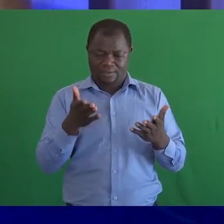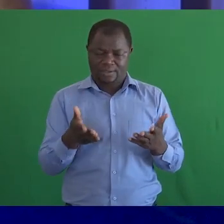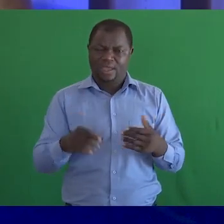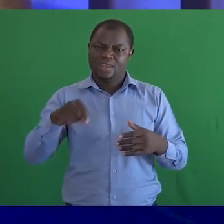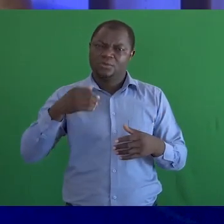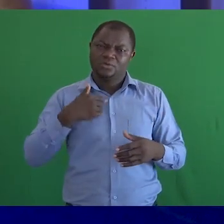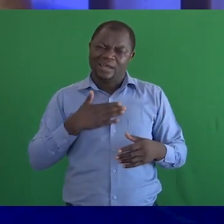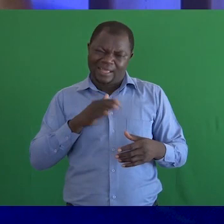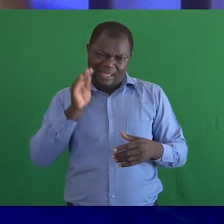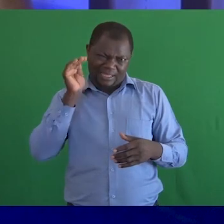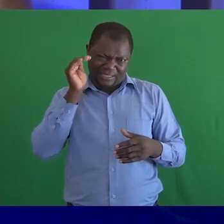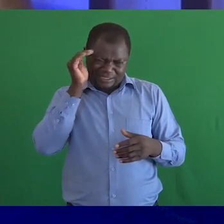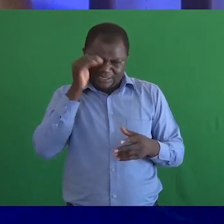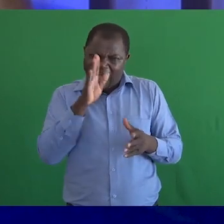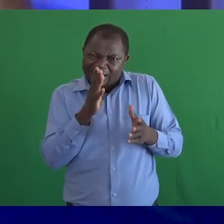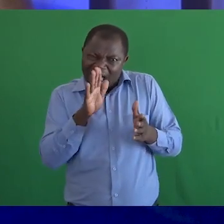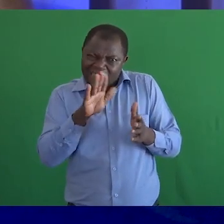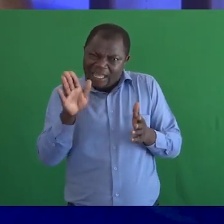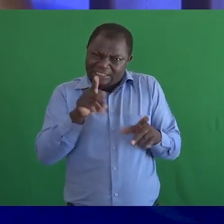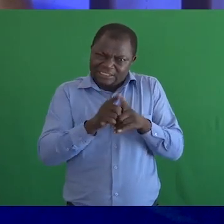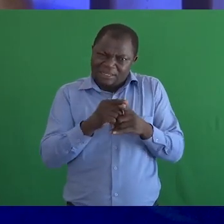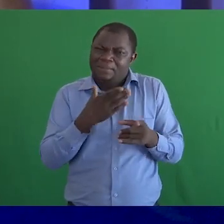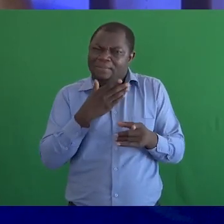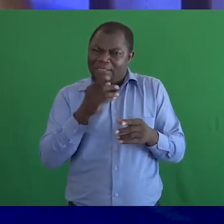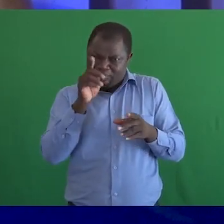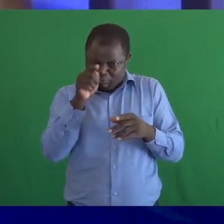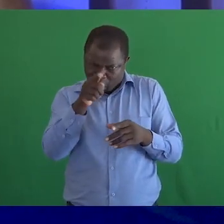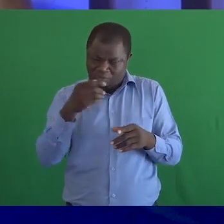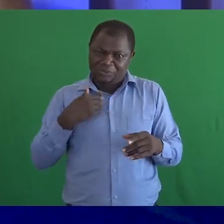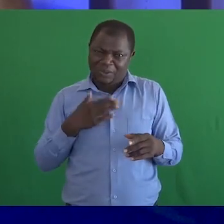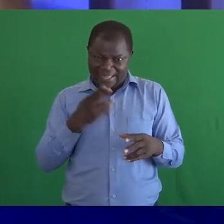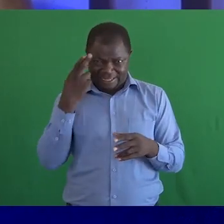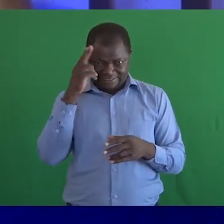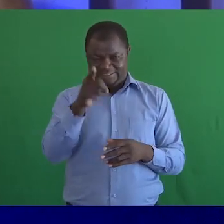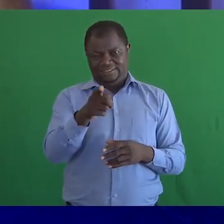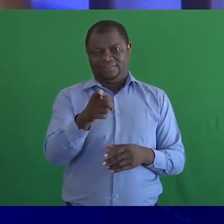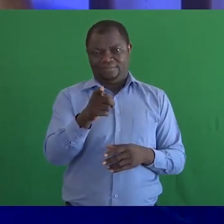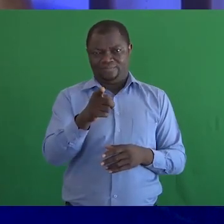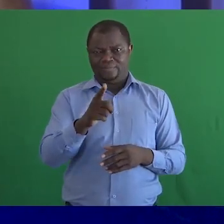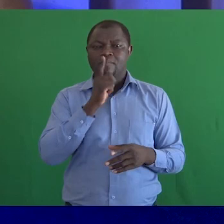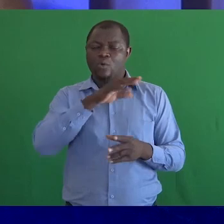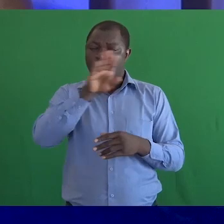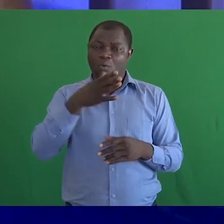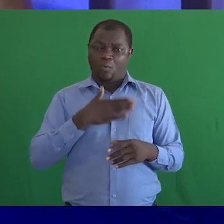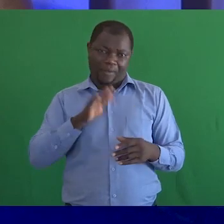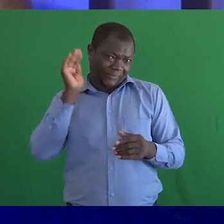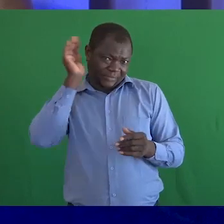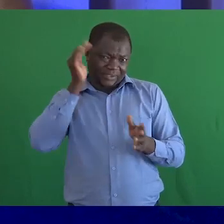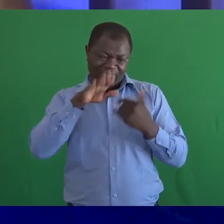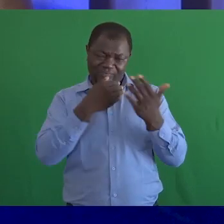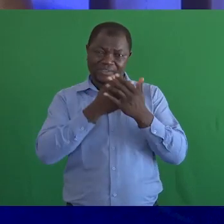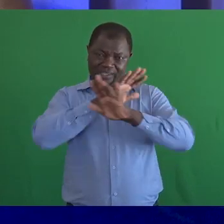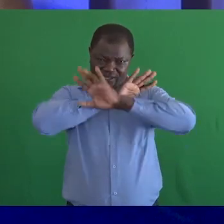zvinoti asi pane pamwe pavabata ndopakanyanya kutiita ipapo kuti aiwa regai tidaidze nyanzi tinzwe kuti zvinofamba sei